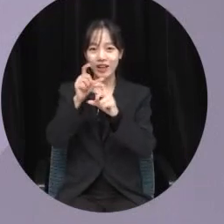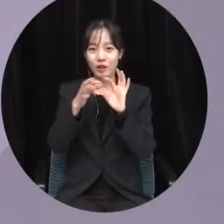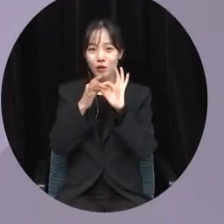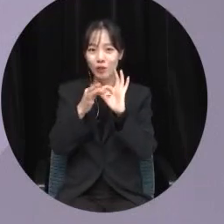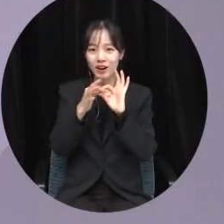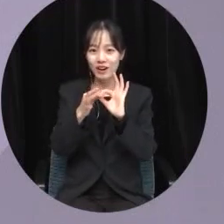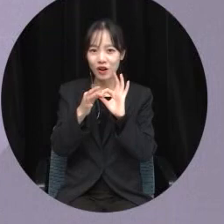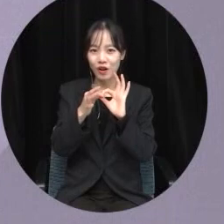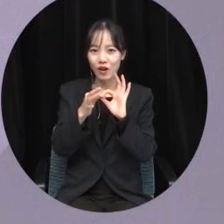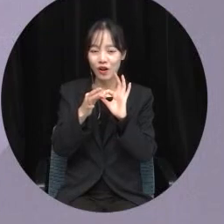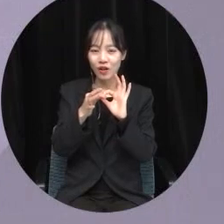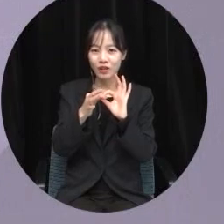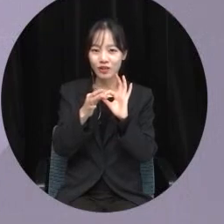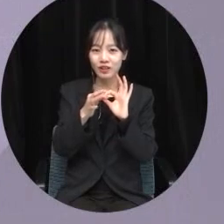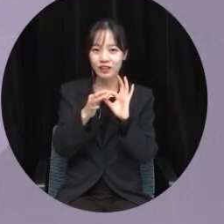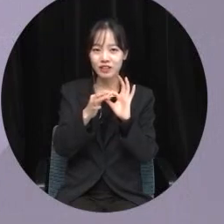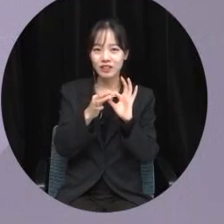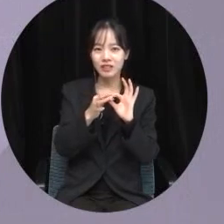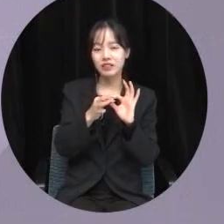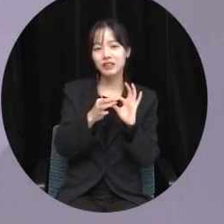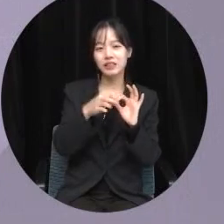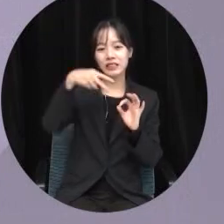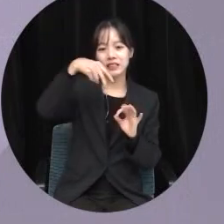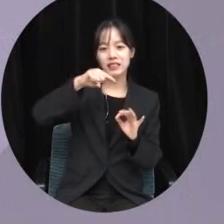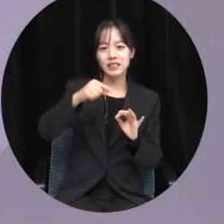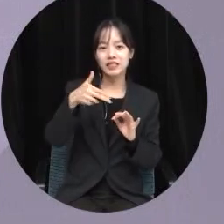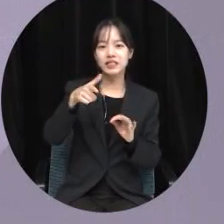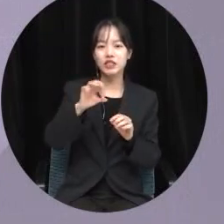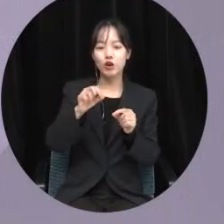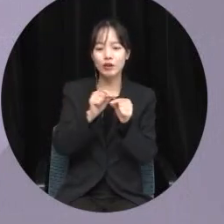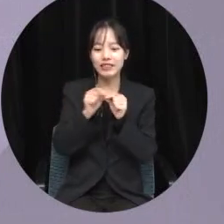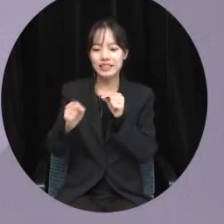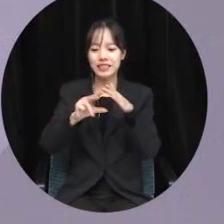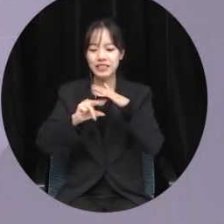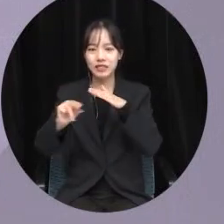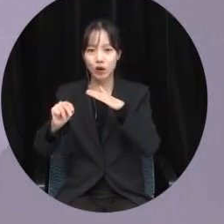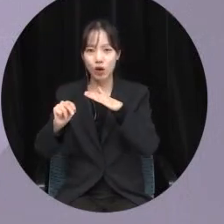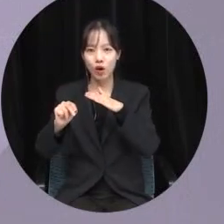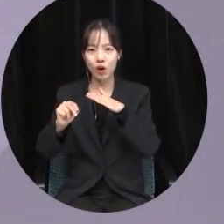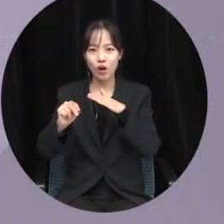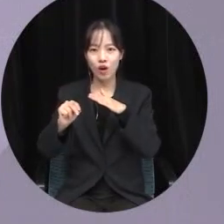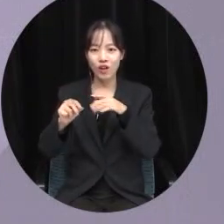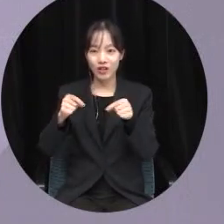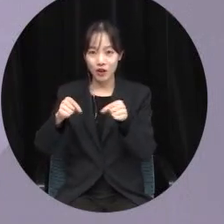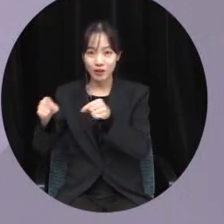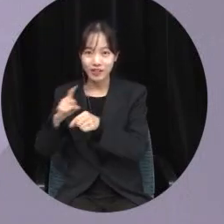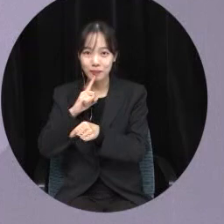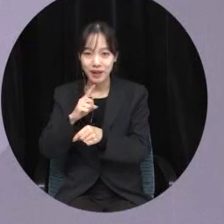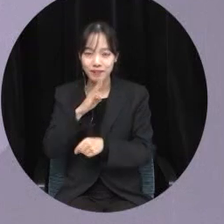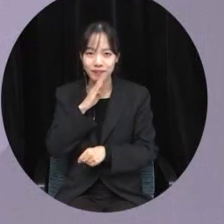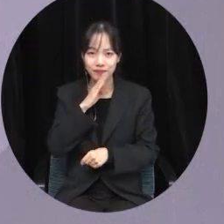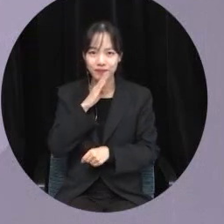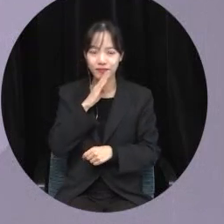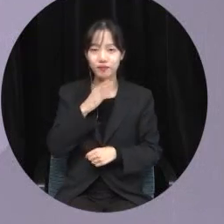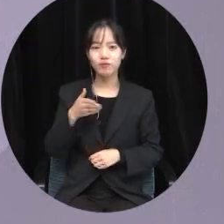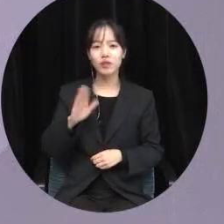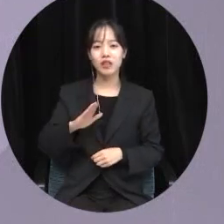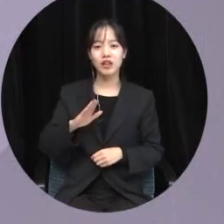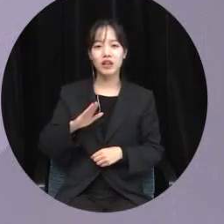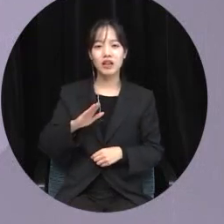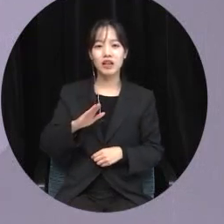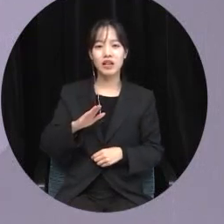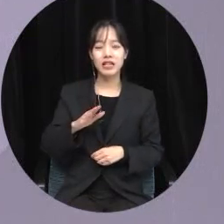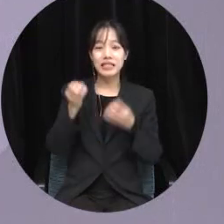수단으로 신정지선 연장 이야기했습니다만 신정지선 소위 그 신정 차량 기지를